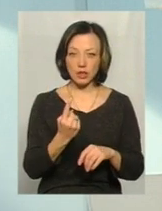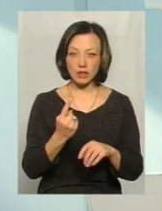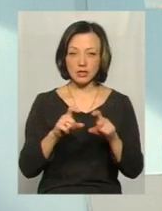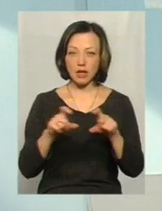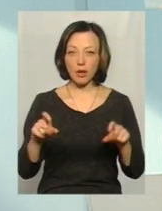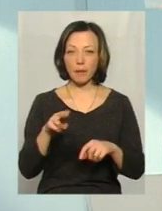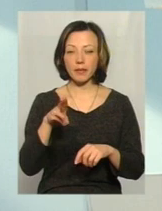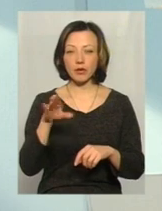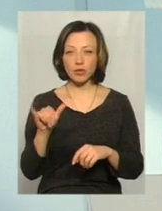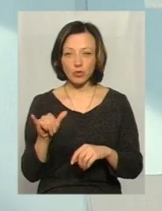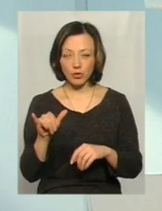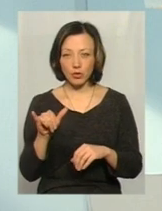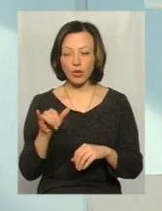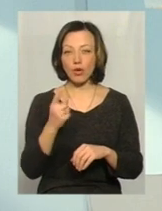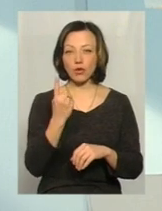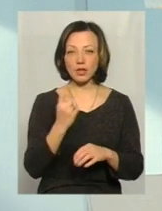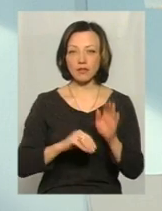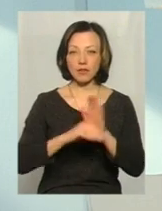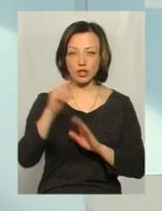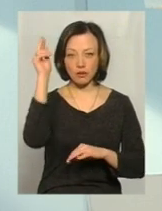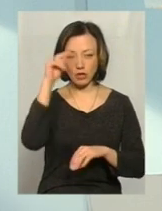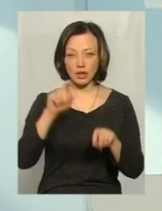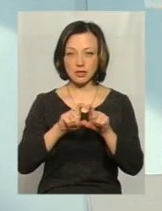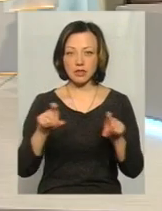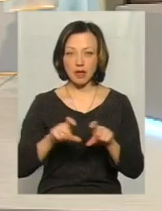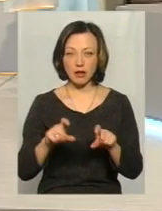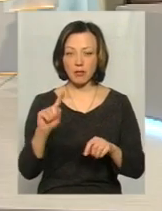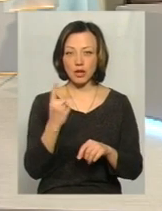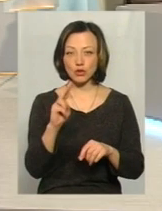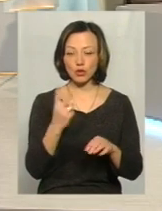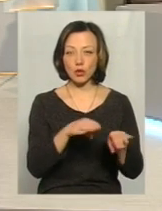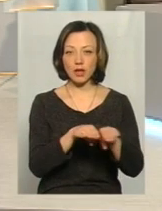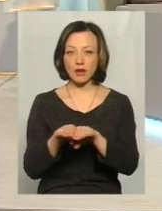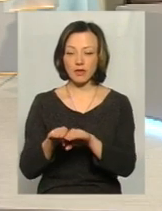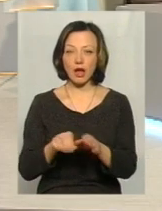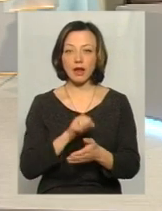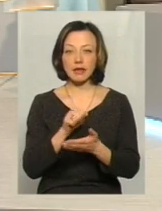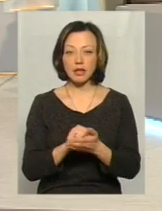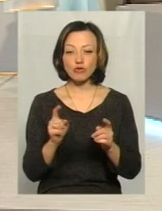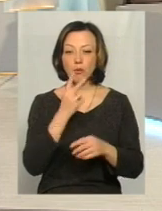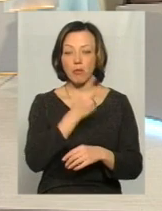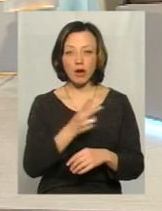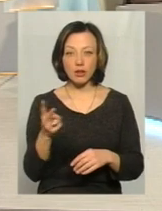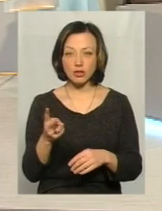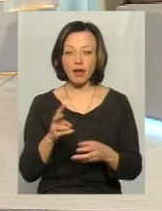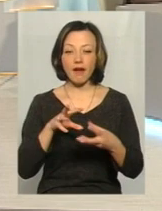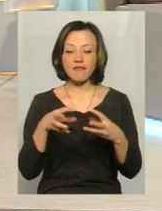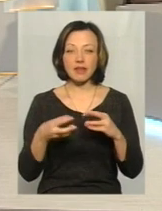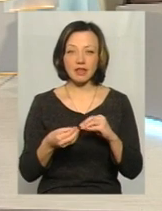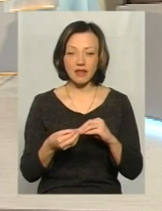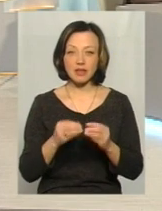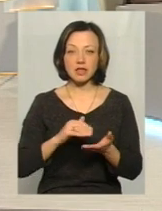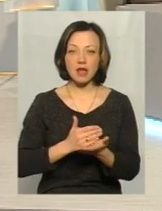заклад професійно-технічної освіти і один вищий навчальний заклад першого-другого рівня акредитації, для того, щоб бачити ефективність